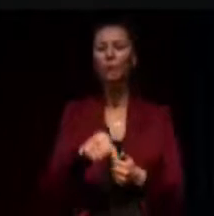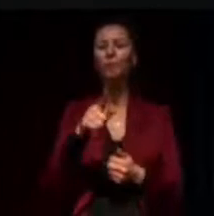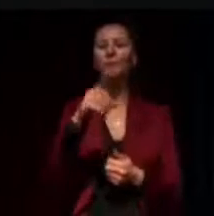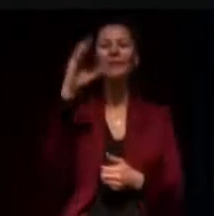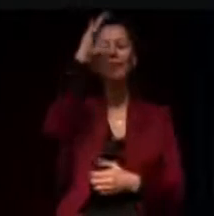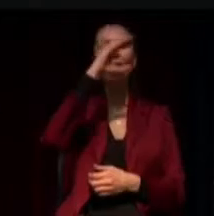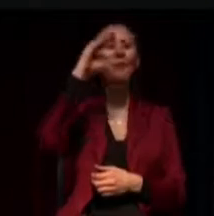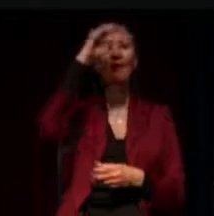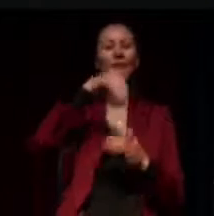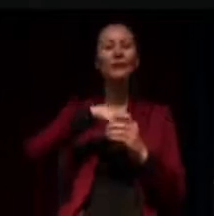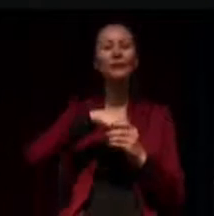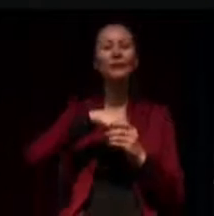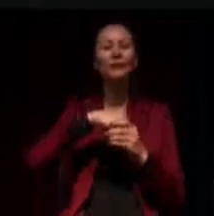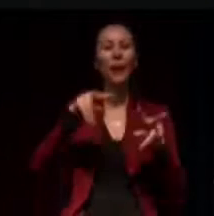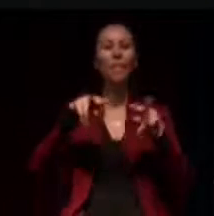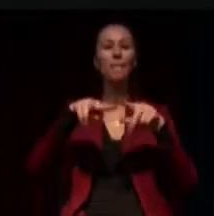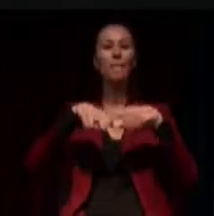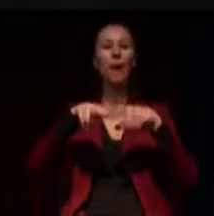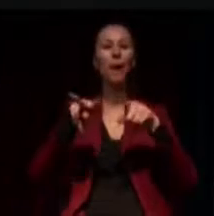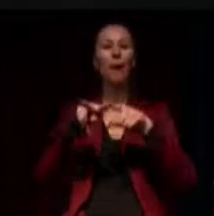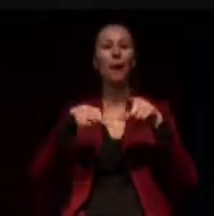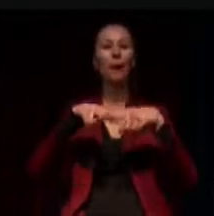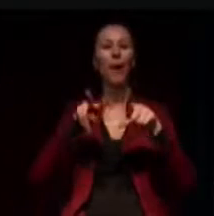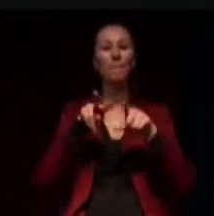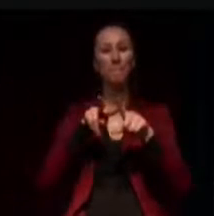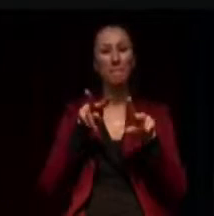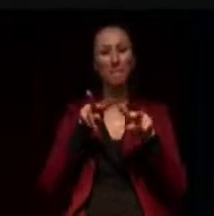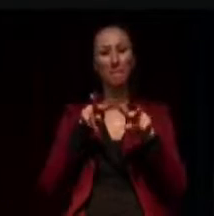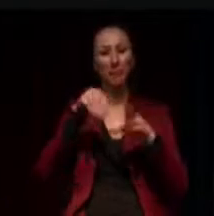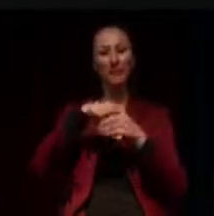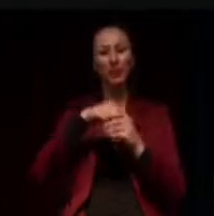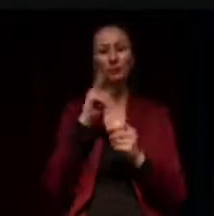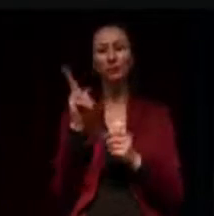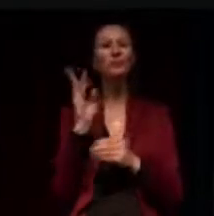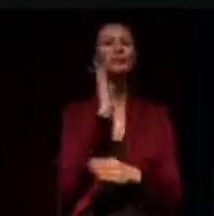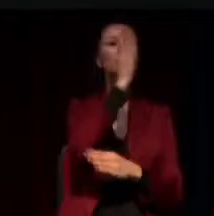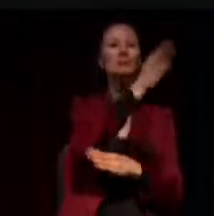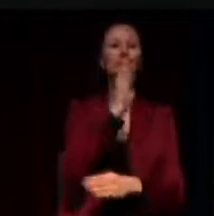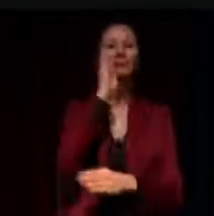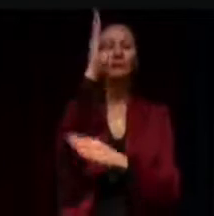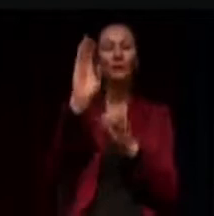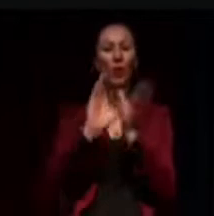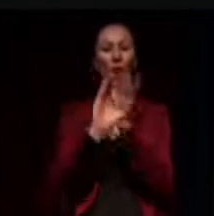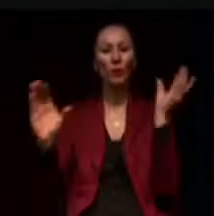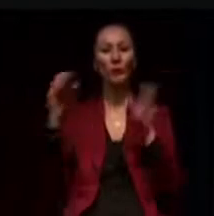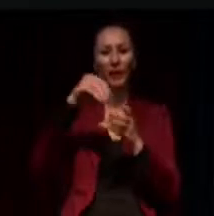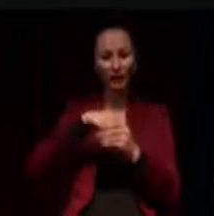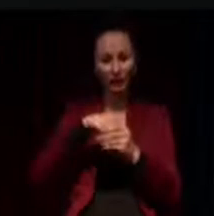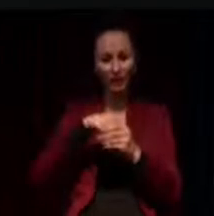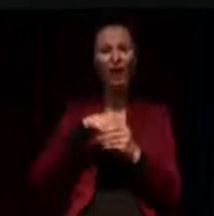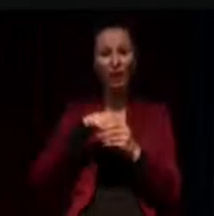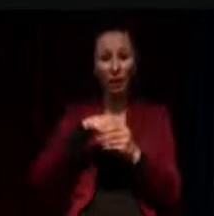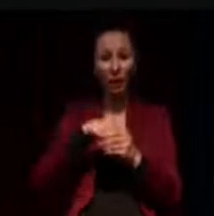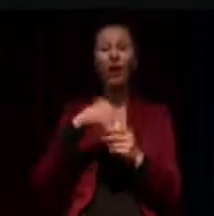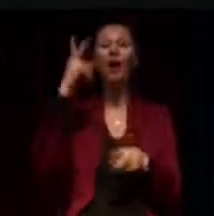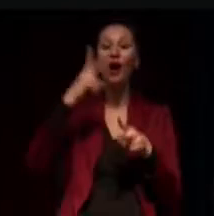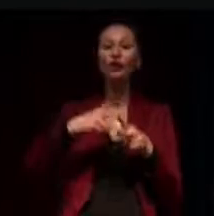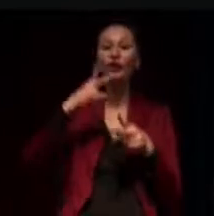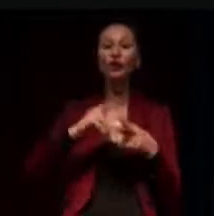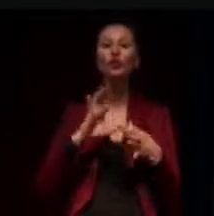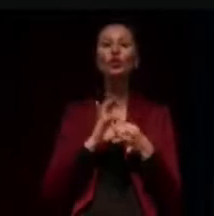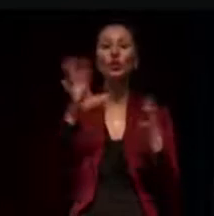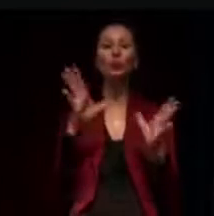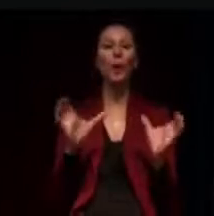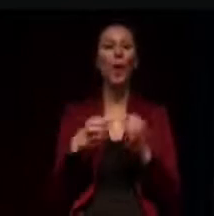makam meselesini biliyorsunuz. Vatandaşın ayağına gidip vatandaşın ayağında şey dinlemek ama onu bir tık ileriye taşıdık. Ne oldu? Acil çözüm